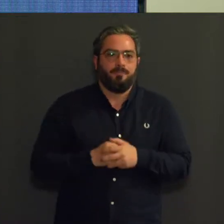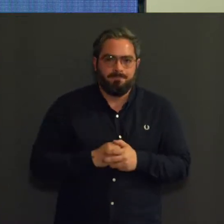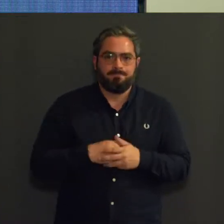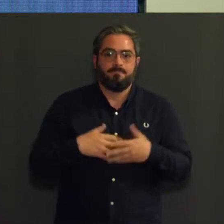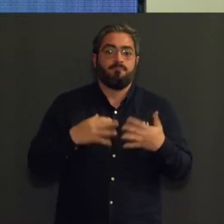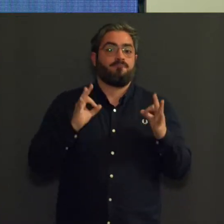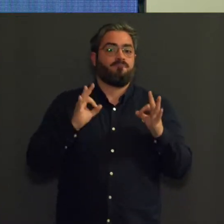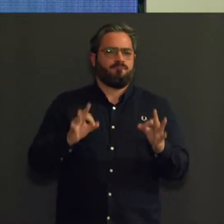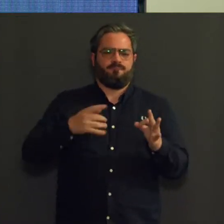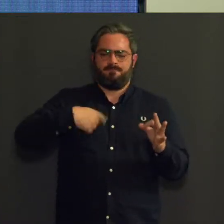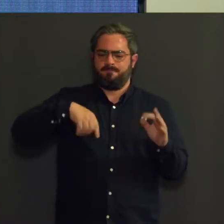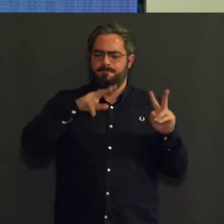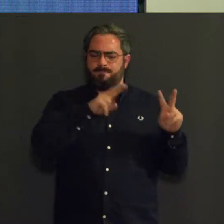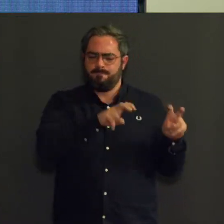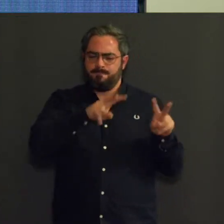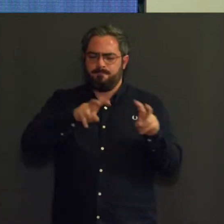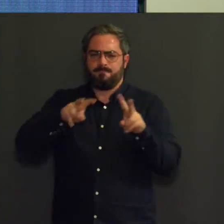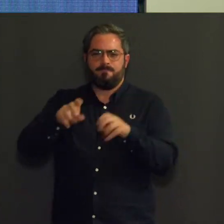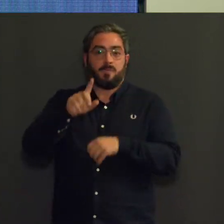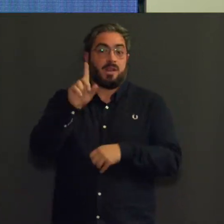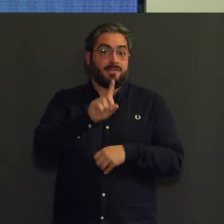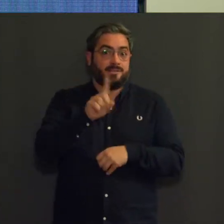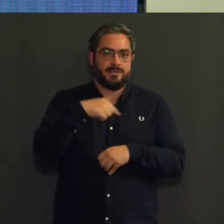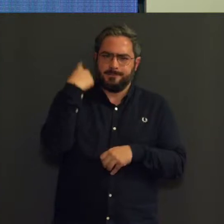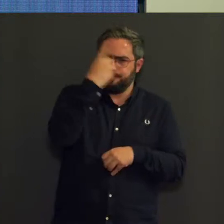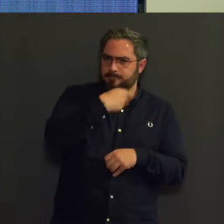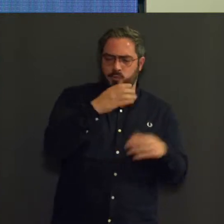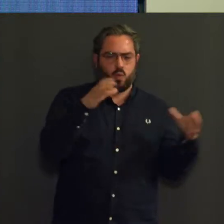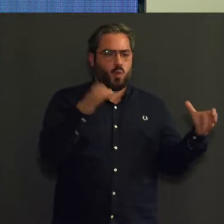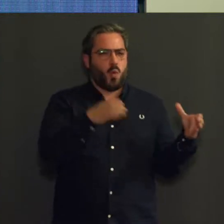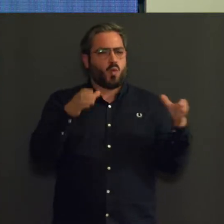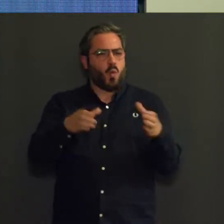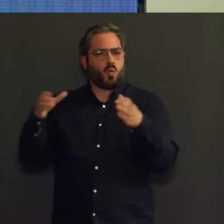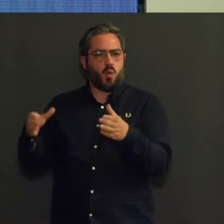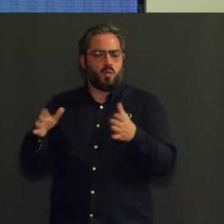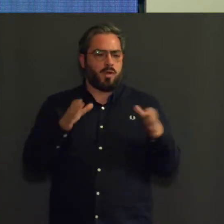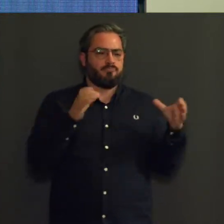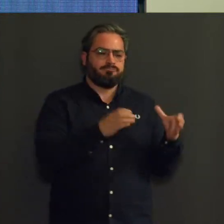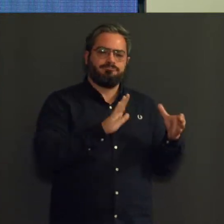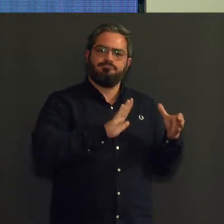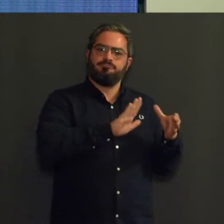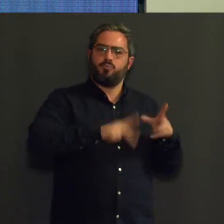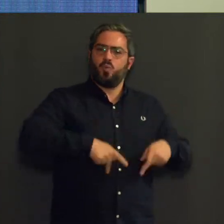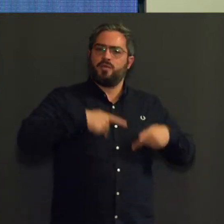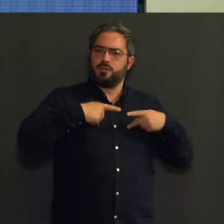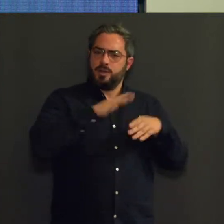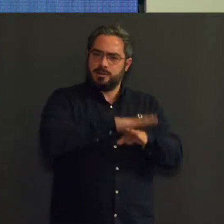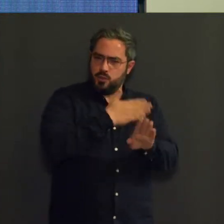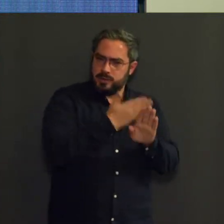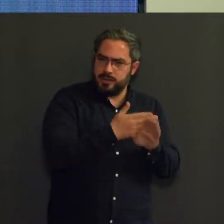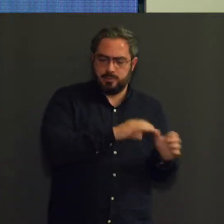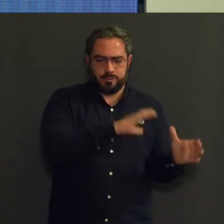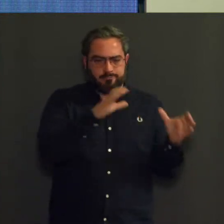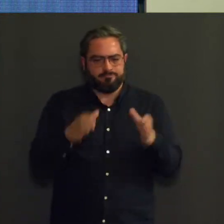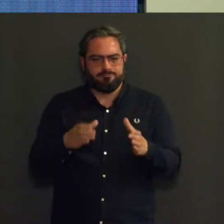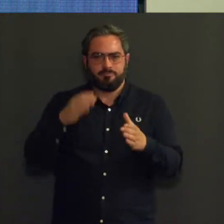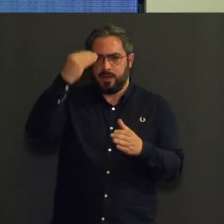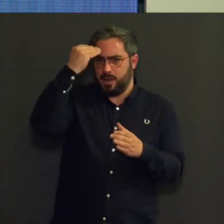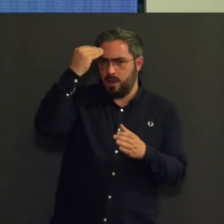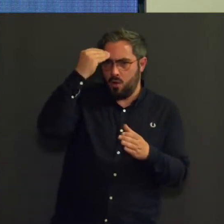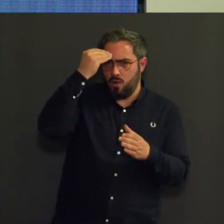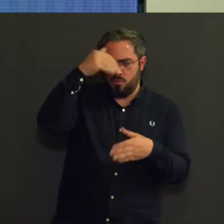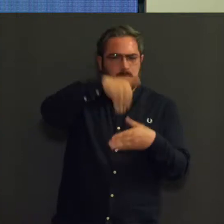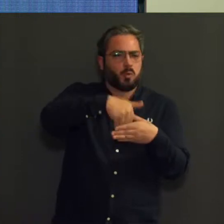on suit donc des groupes spécifiques qui sont les professionnels de santé, par exemple, qui sont les écoles, aussi bien au niveau